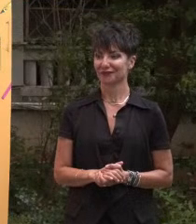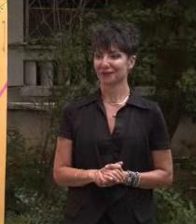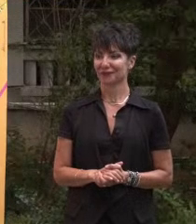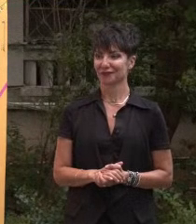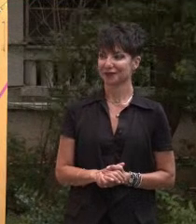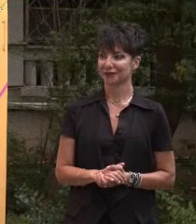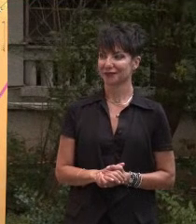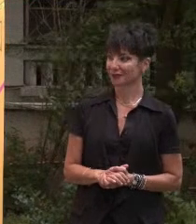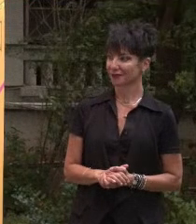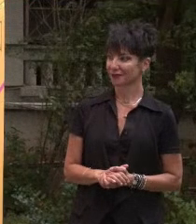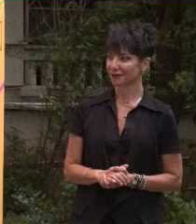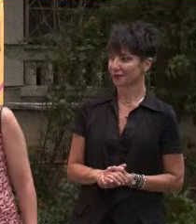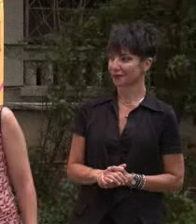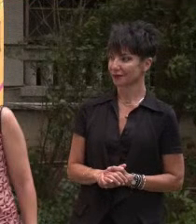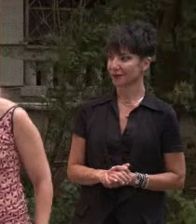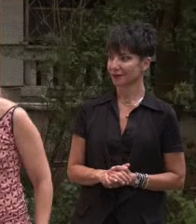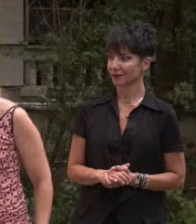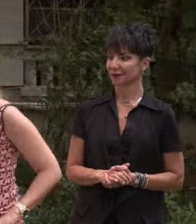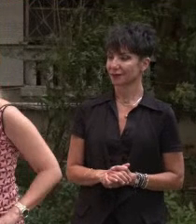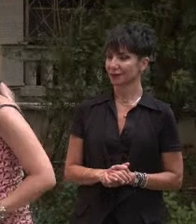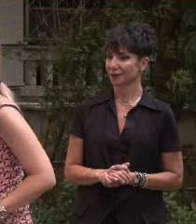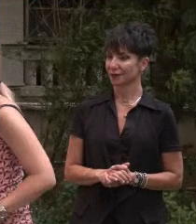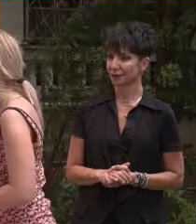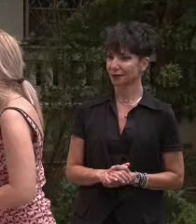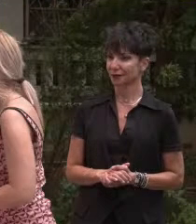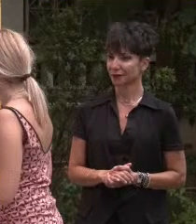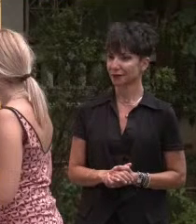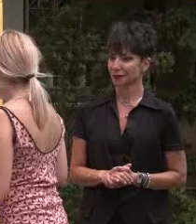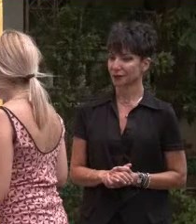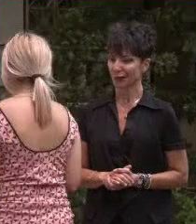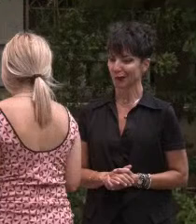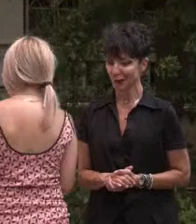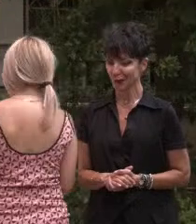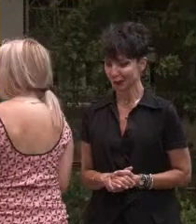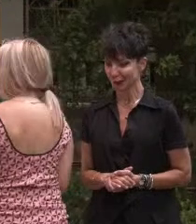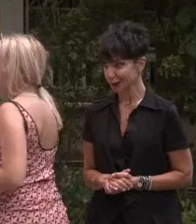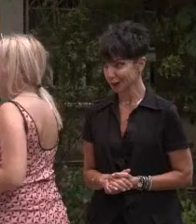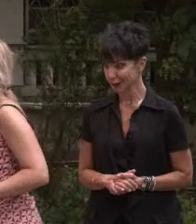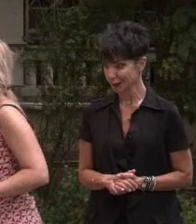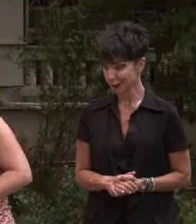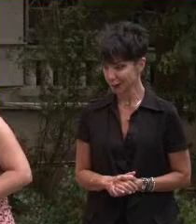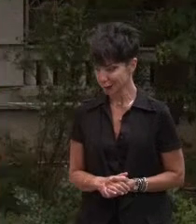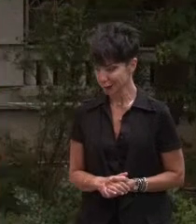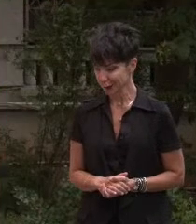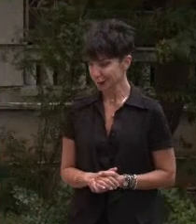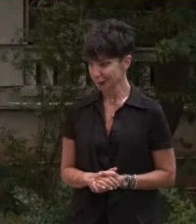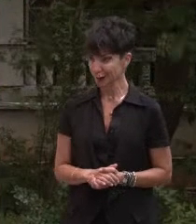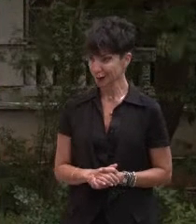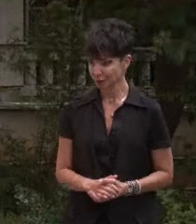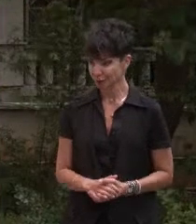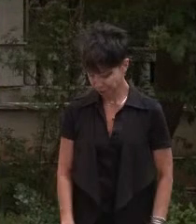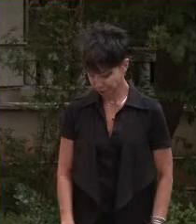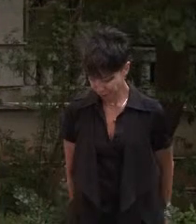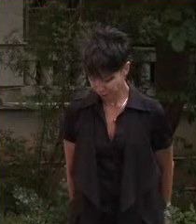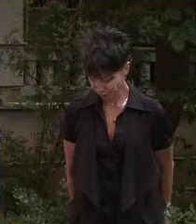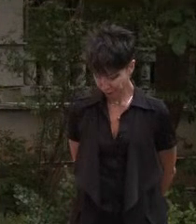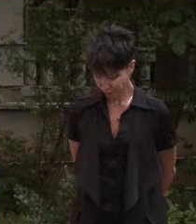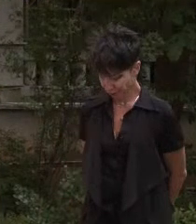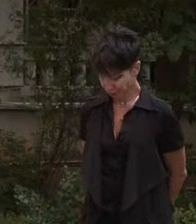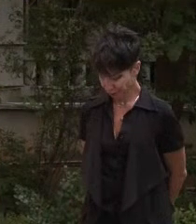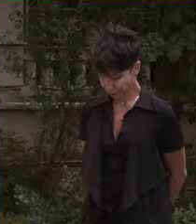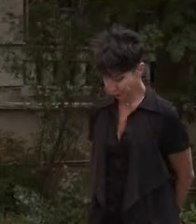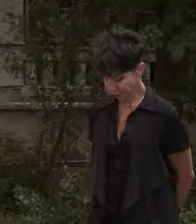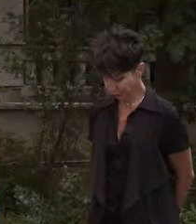Δεν τον φωνάξαμε, παιδιά, τον φωνάξαμε. Όχι, δεν τον φωνάξαμε αυτόν, γιατί το βάλαμε σε κύκλο. Δεν τον φώναξα. Δεν παίρνεις τώρα.